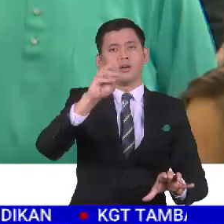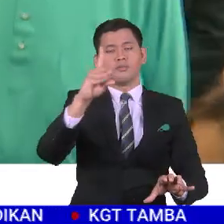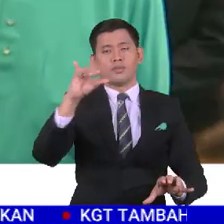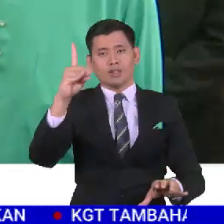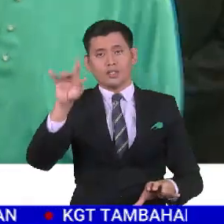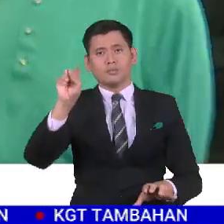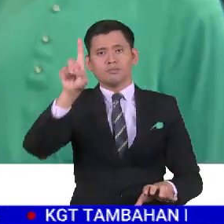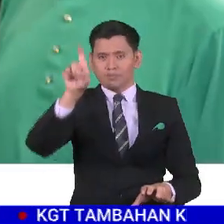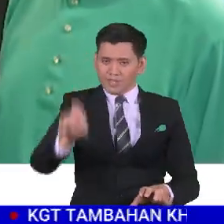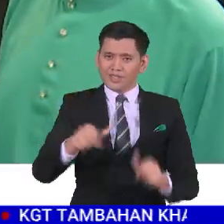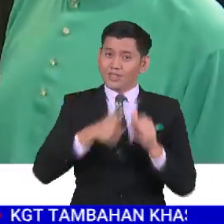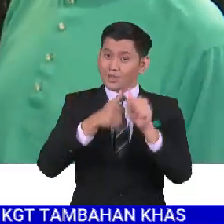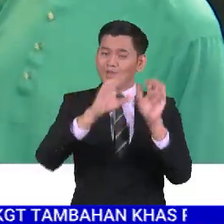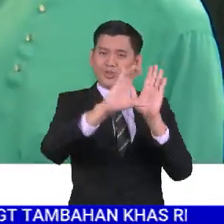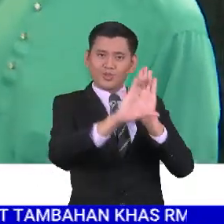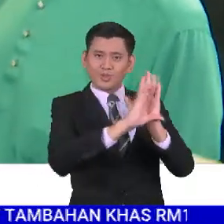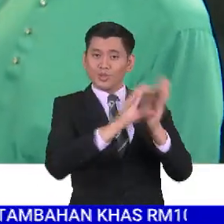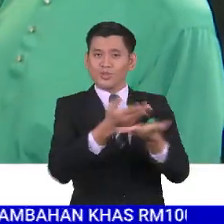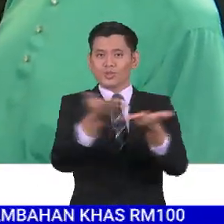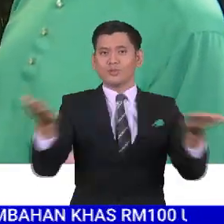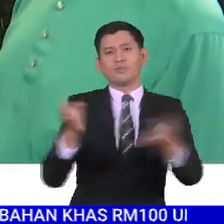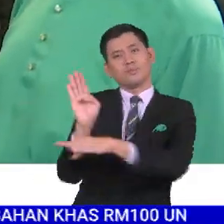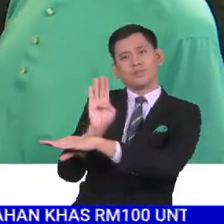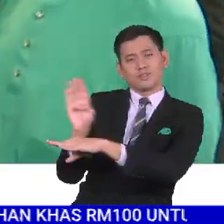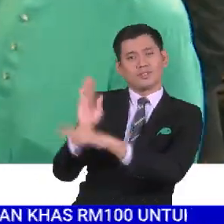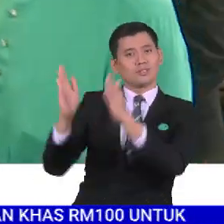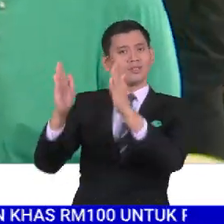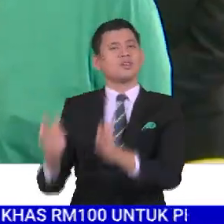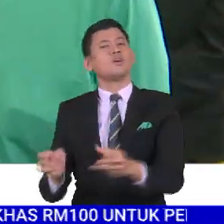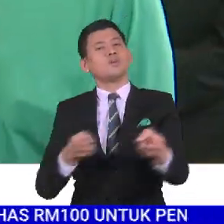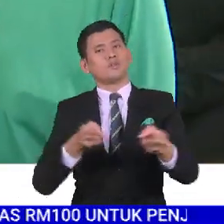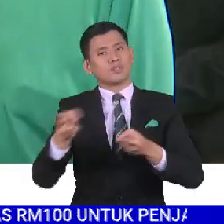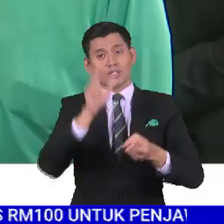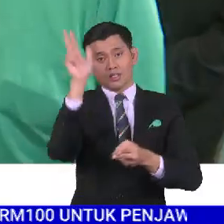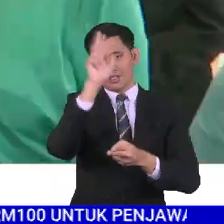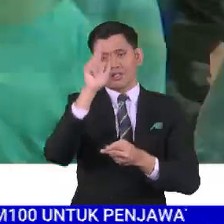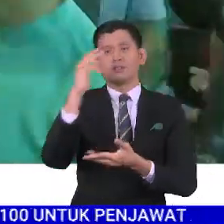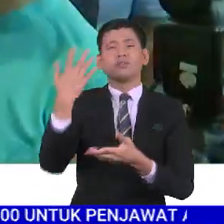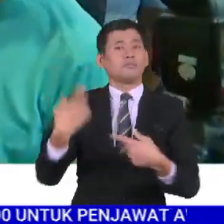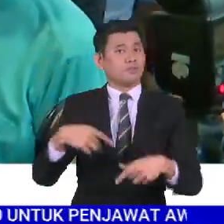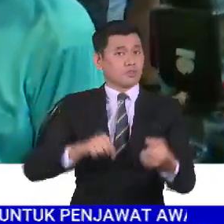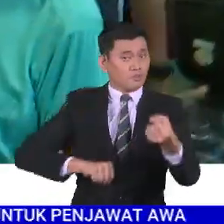dicontohi pengusaha lain sebagai kesinambungan usaha kerajaan meringankan beban rakyat.